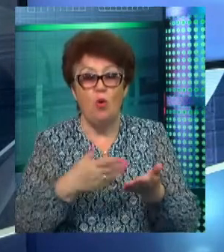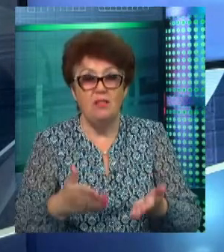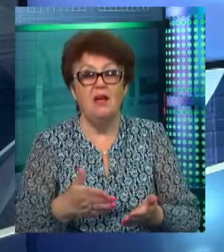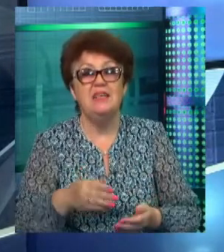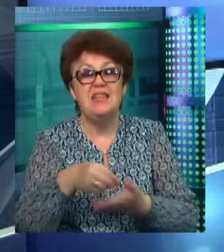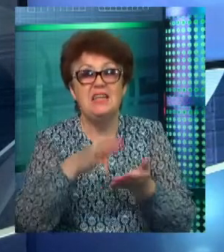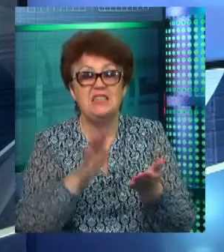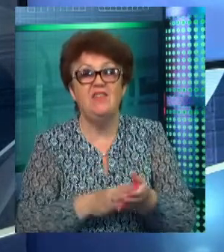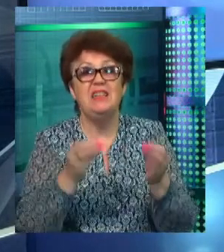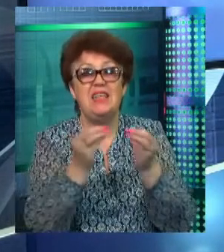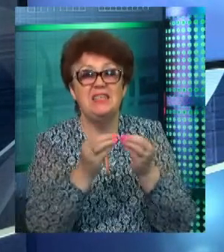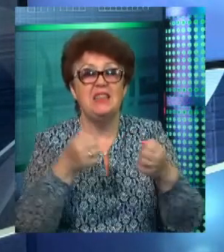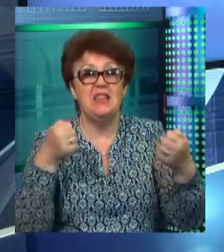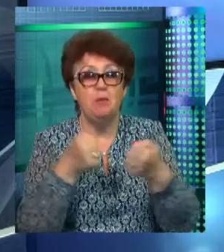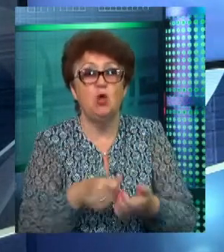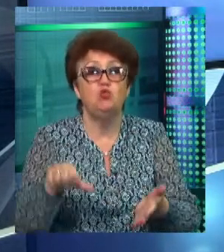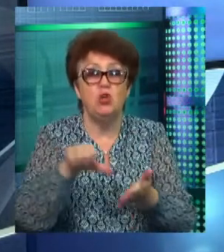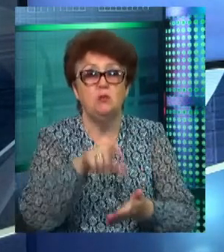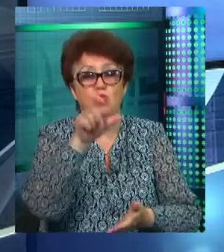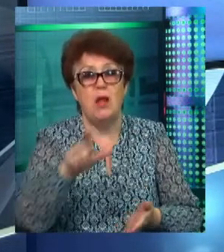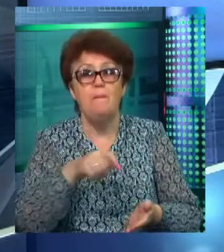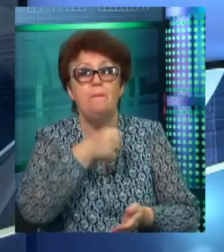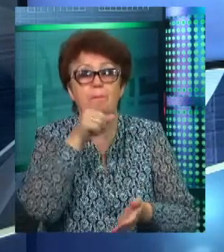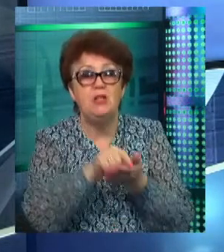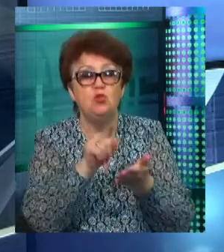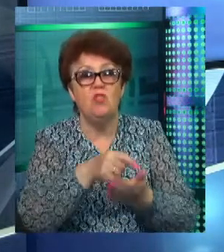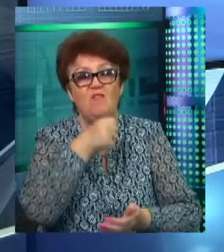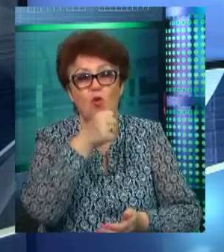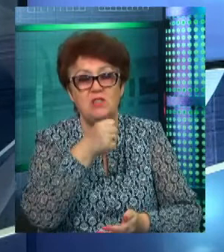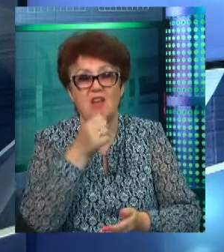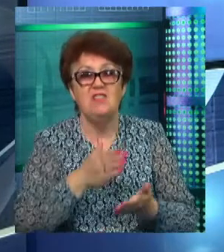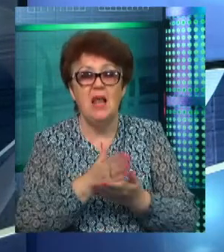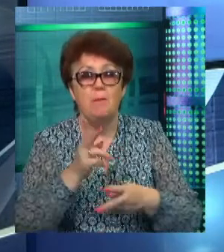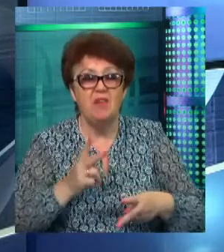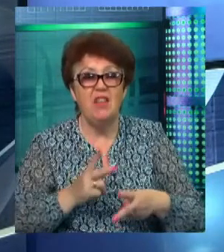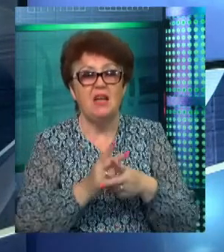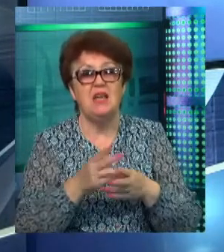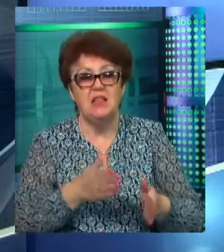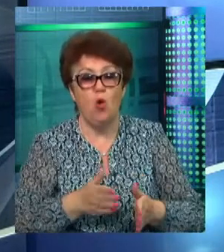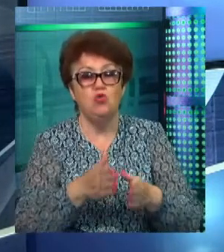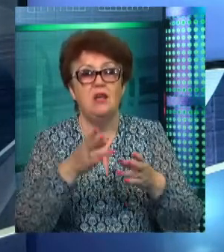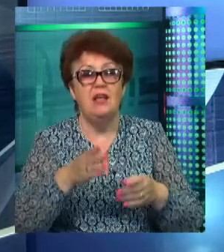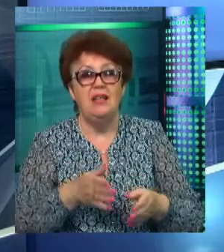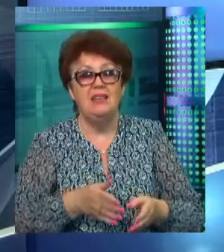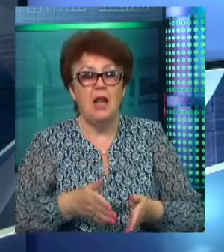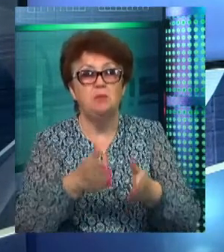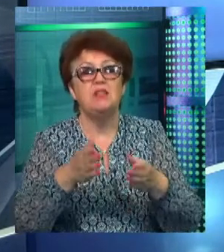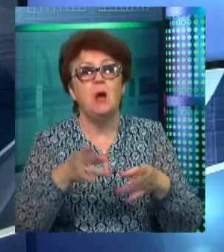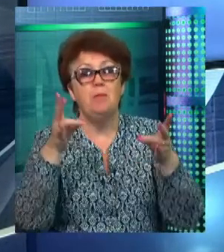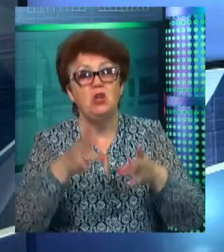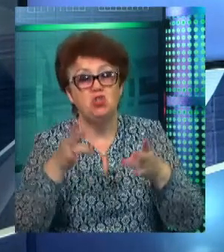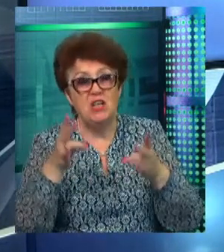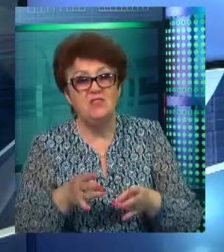зарегистрировано 10 дтп с участием людей пенсионного возраста целях профилактики дорожно-транспортных происшествий с участием